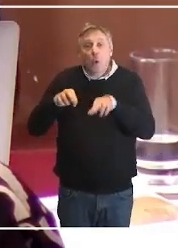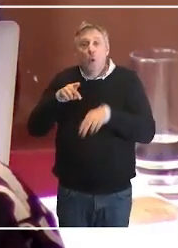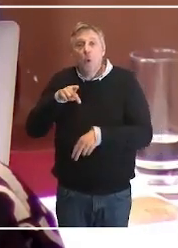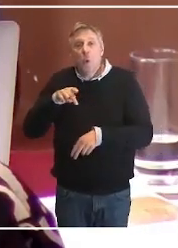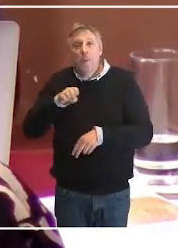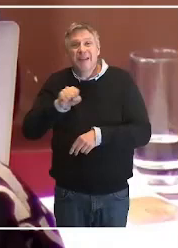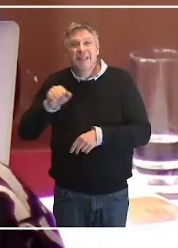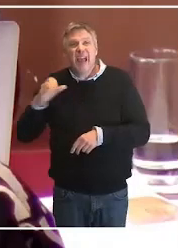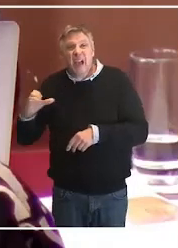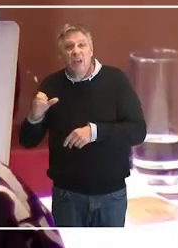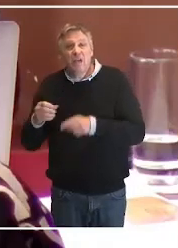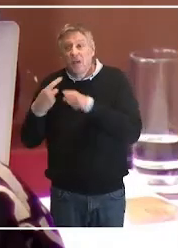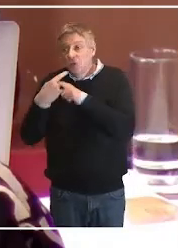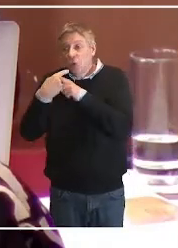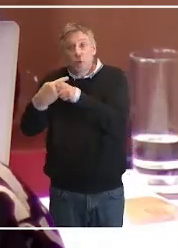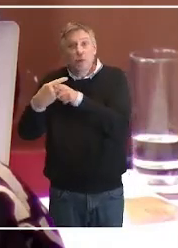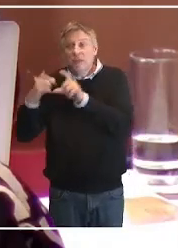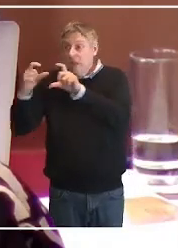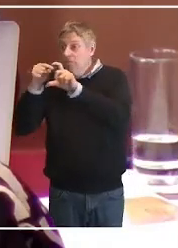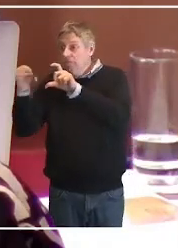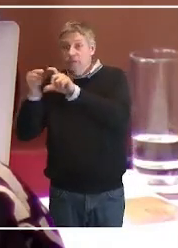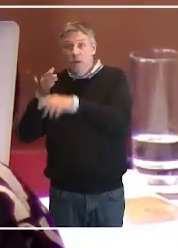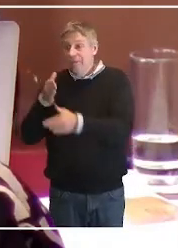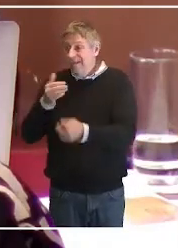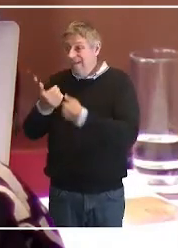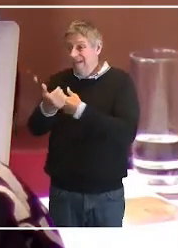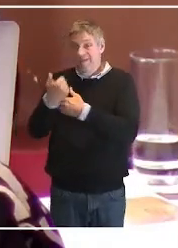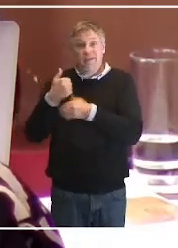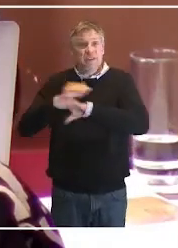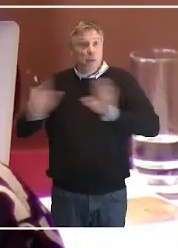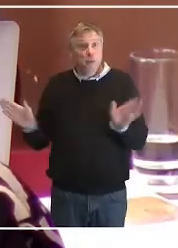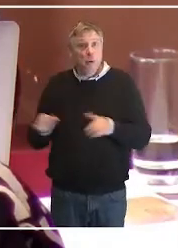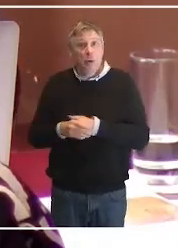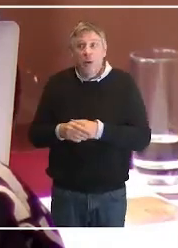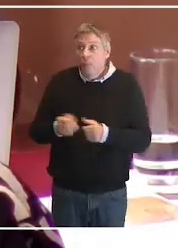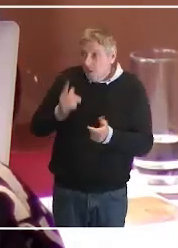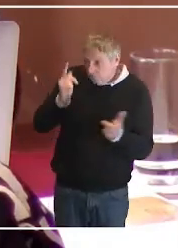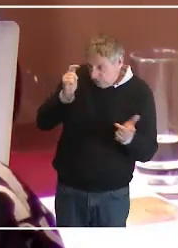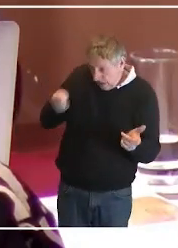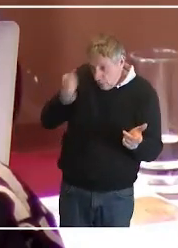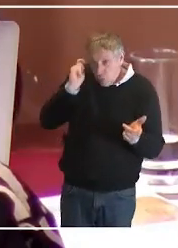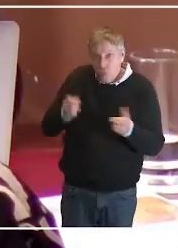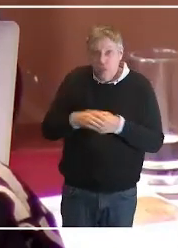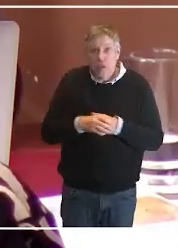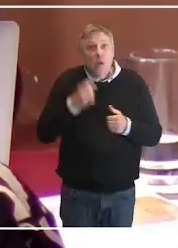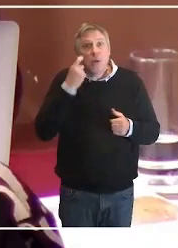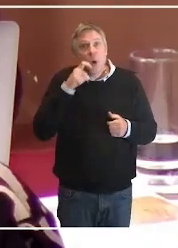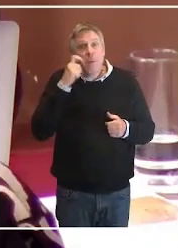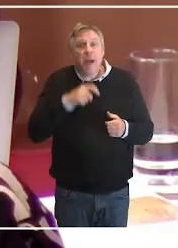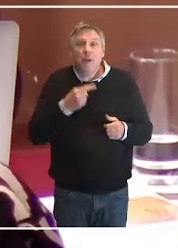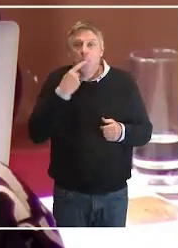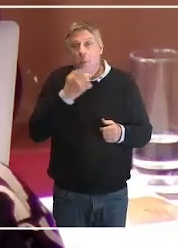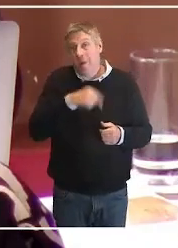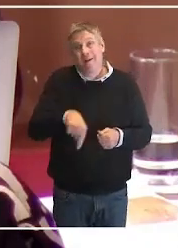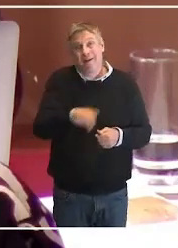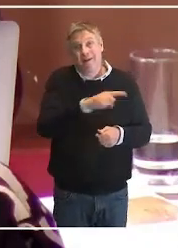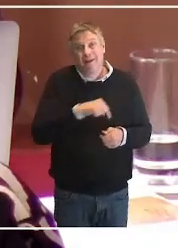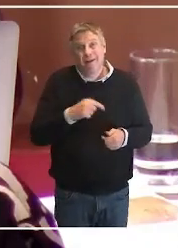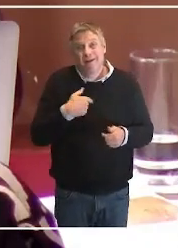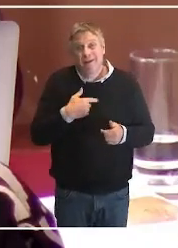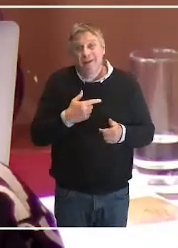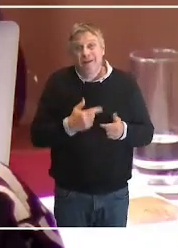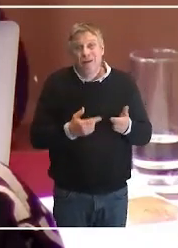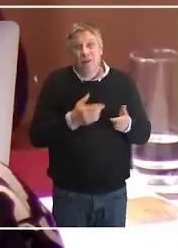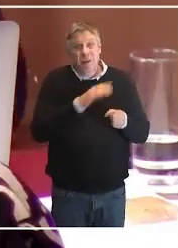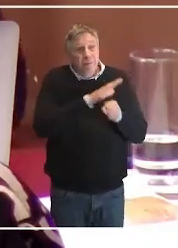encore. Donc vraiment, non, vous m'avez très très mal jugé. Alors je comprends que mes remarques vous déplaisent, parce qu'effectivement, elles mettent en lumière les